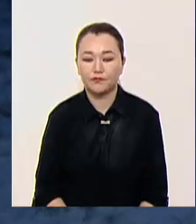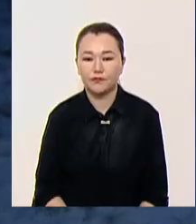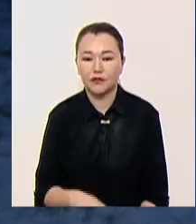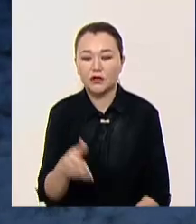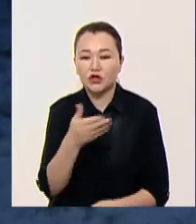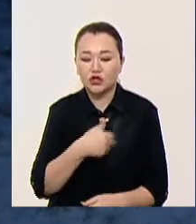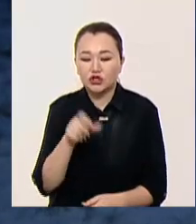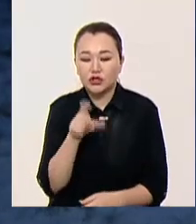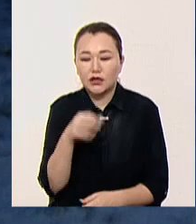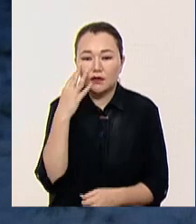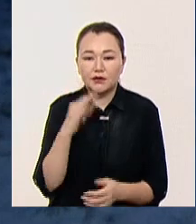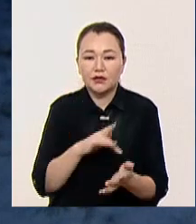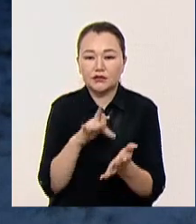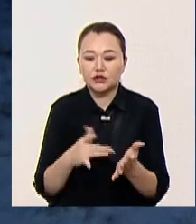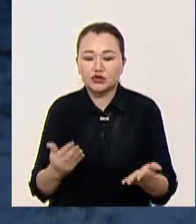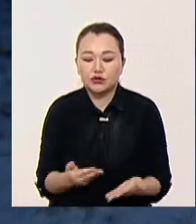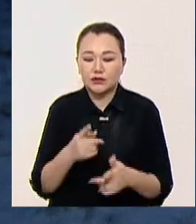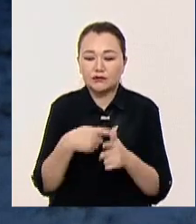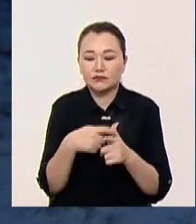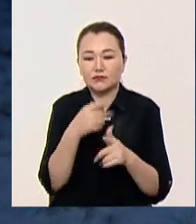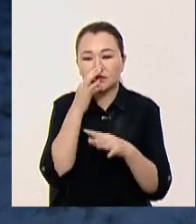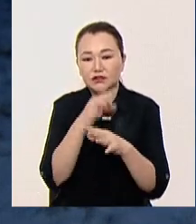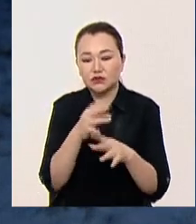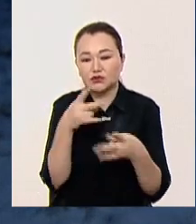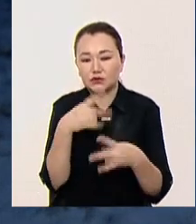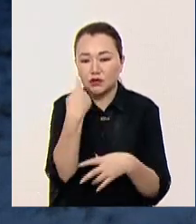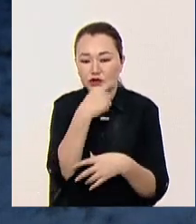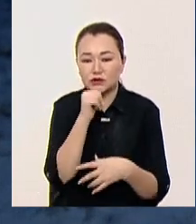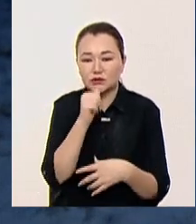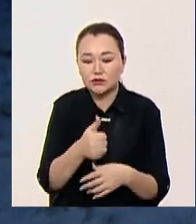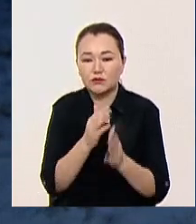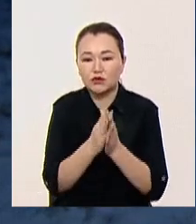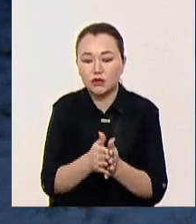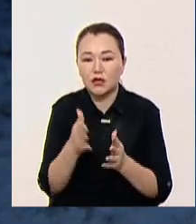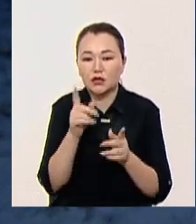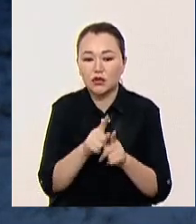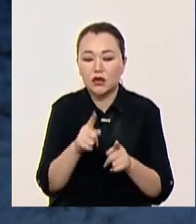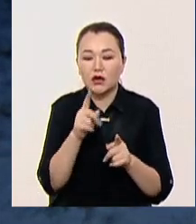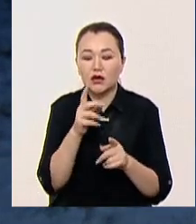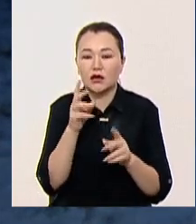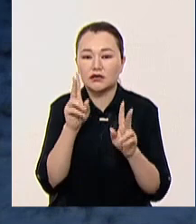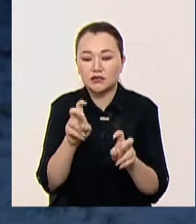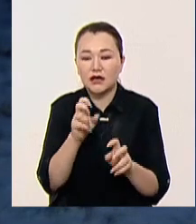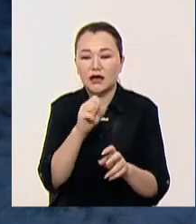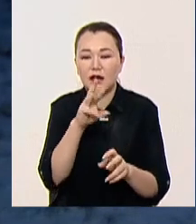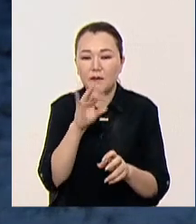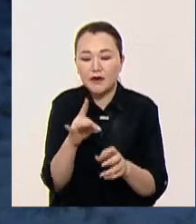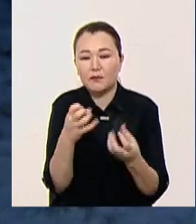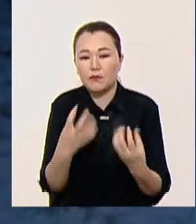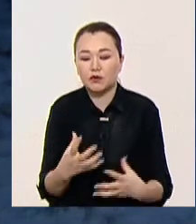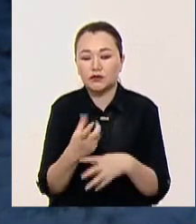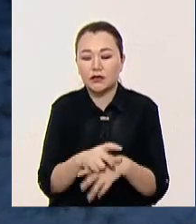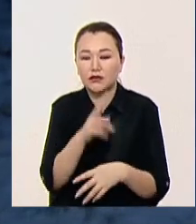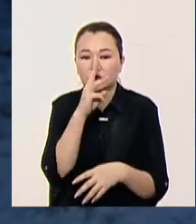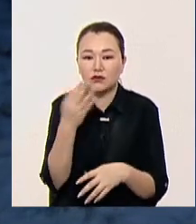Біздің кейіпкер Алматы қаласының тұрғыны. Ол есімін атамауды және түрін жасыруды өтінді. Сол үшін шартты түрде әмір деп алдық. Әмір бұрынғы жұмысындағы